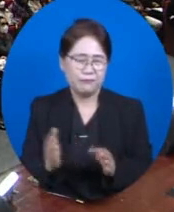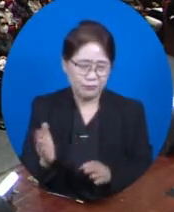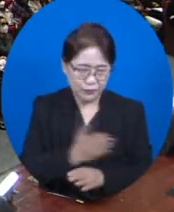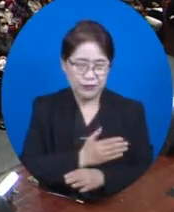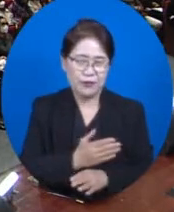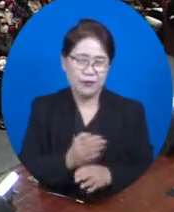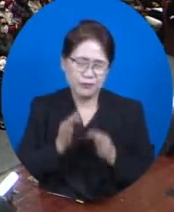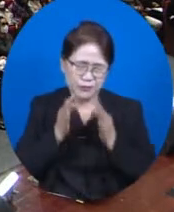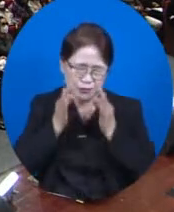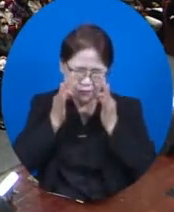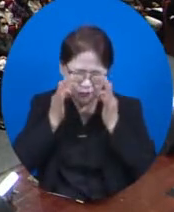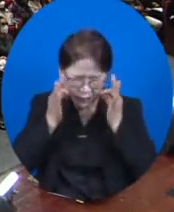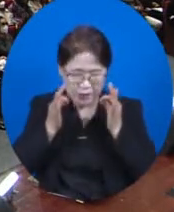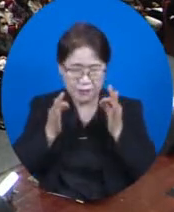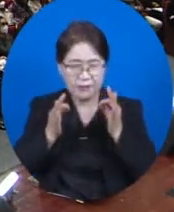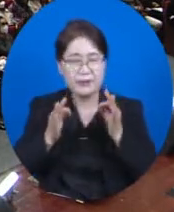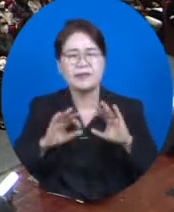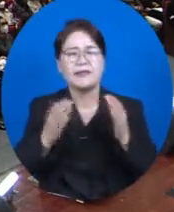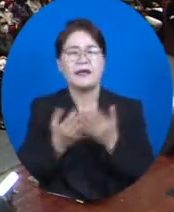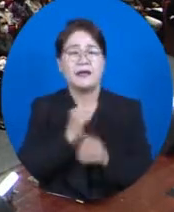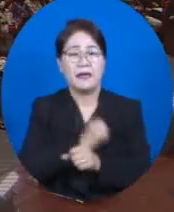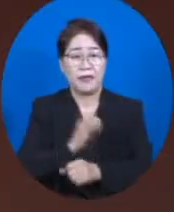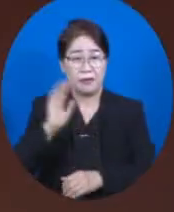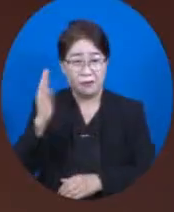최선을 다해야 된다는 거죠